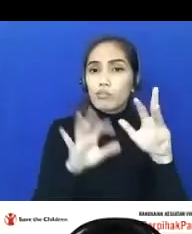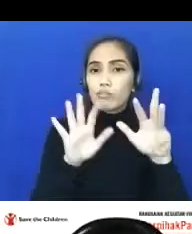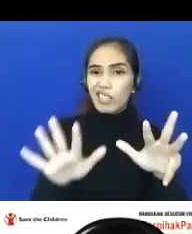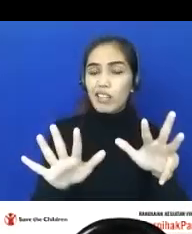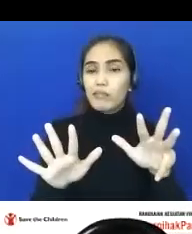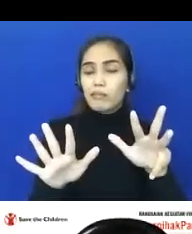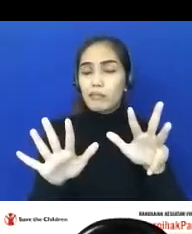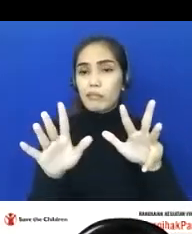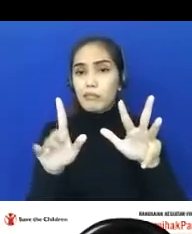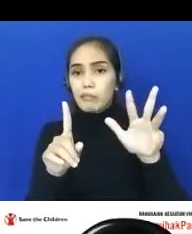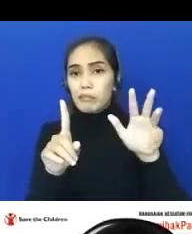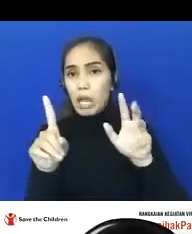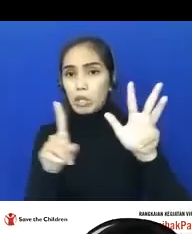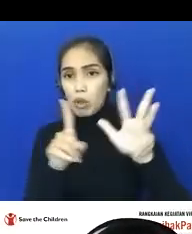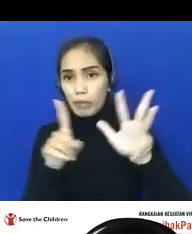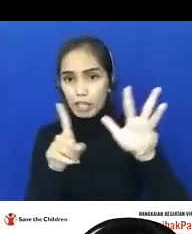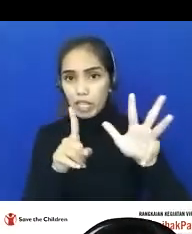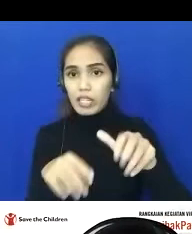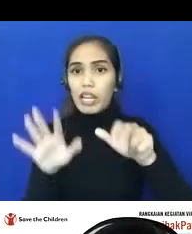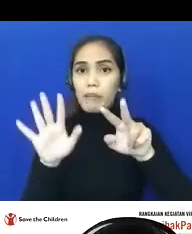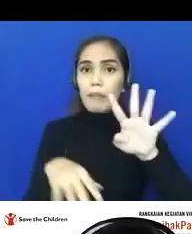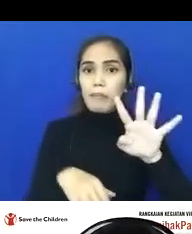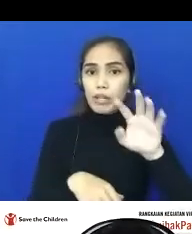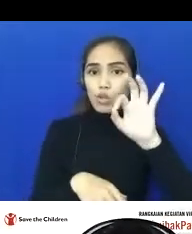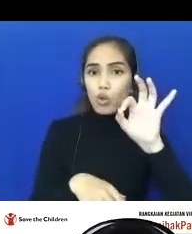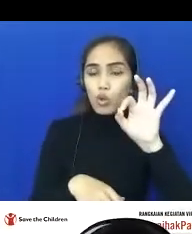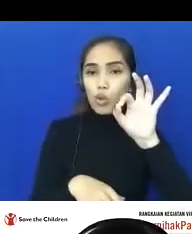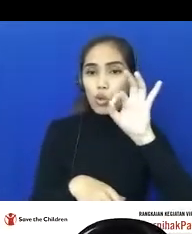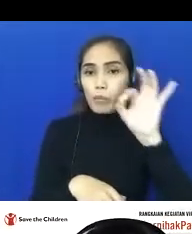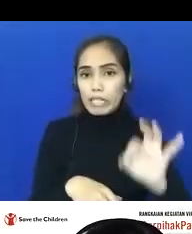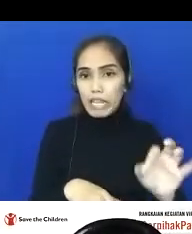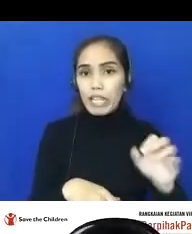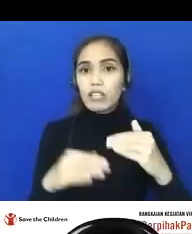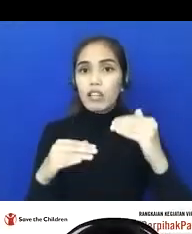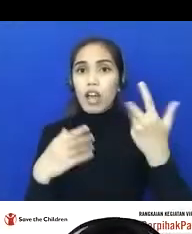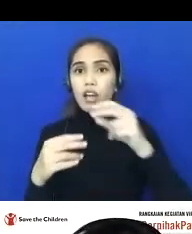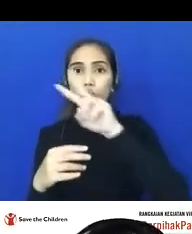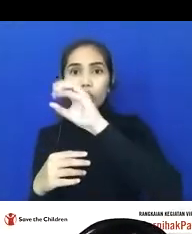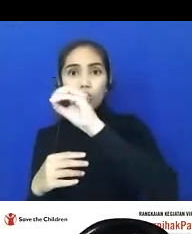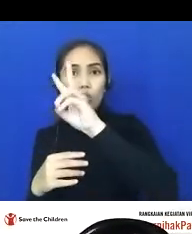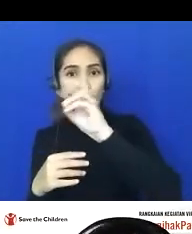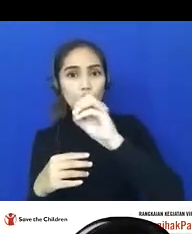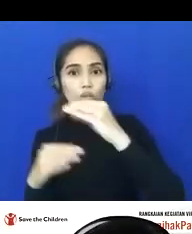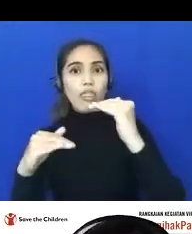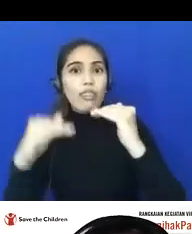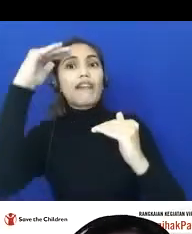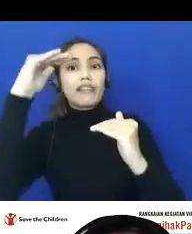tahun 2019 itu hanya 84,2%. Sedangkan ada kenaikan pada tahun 2020